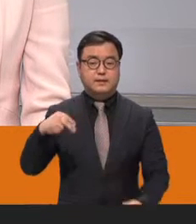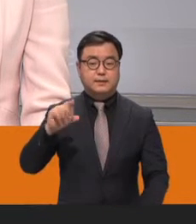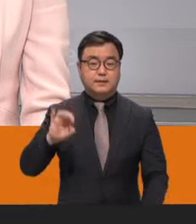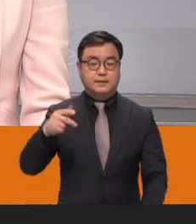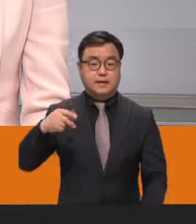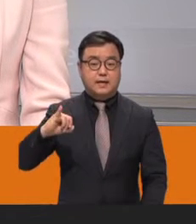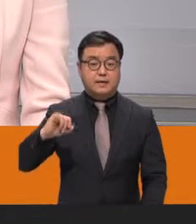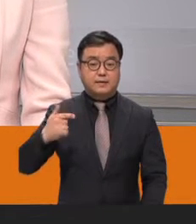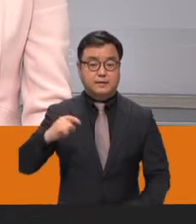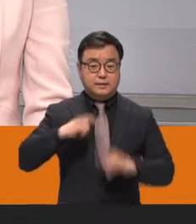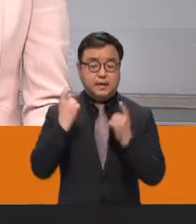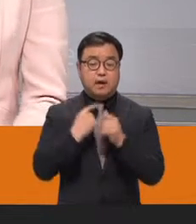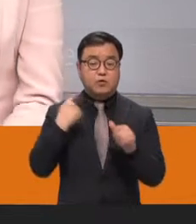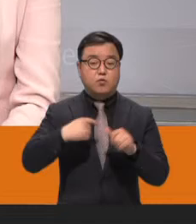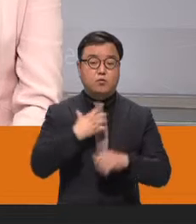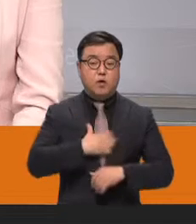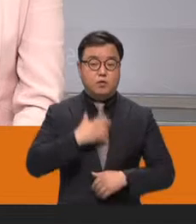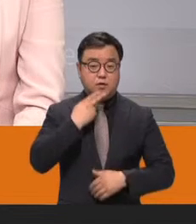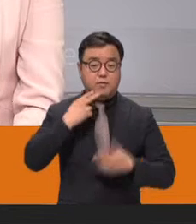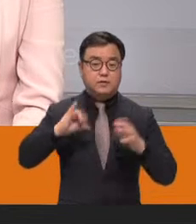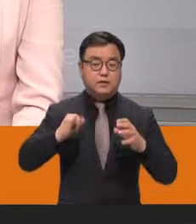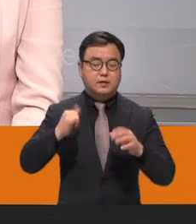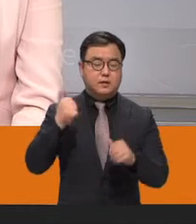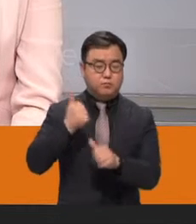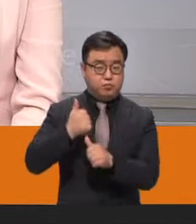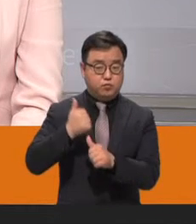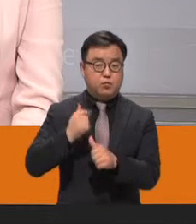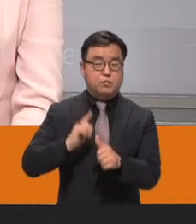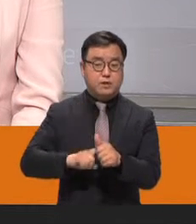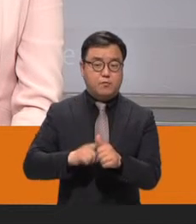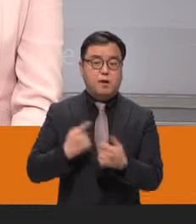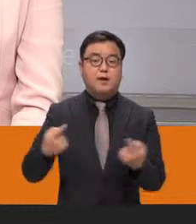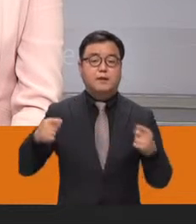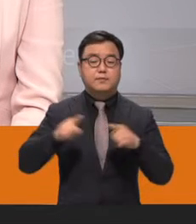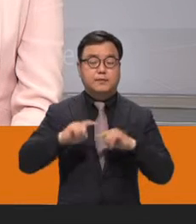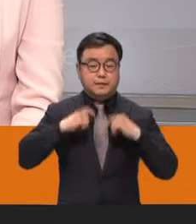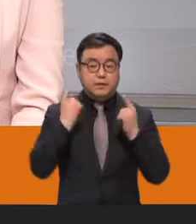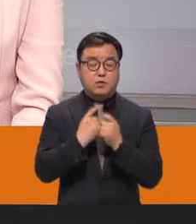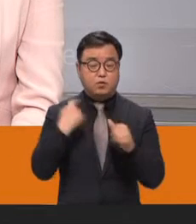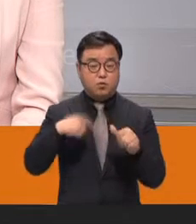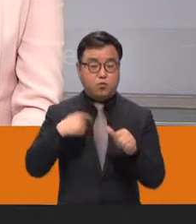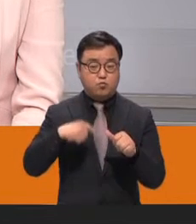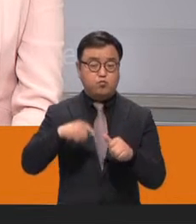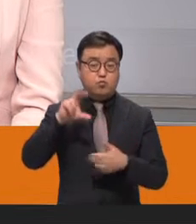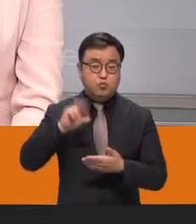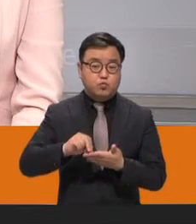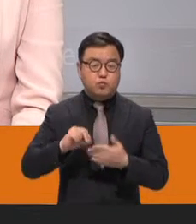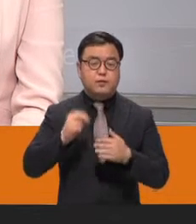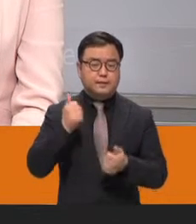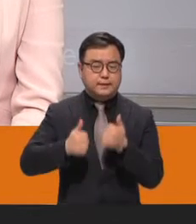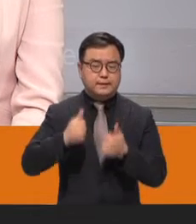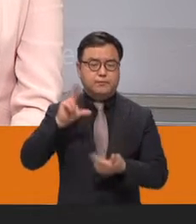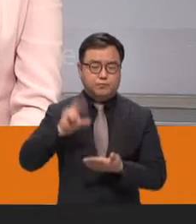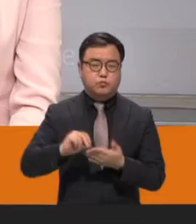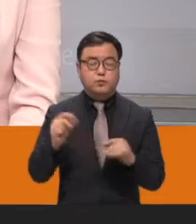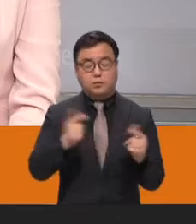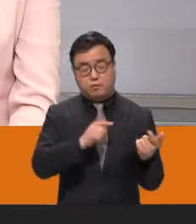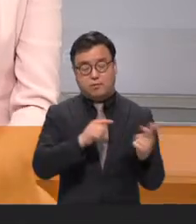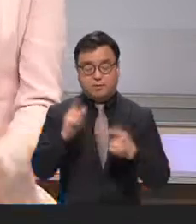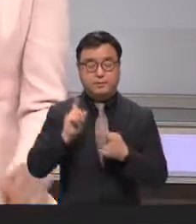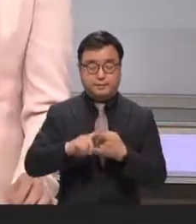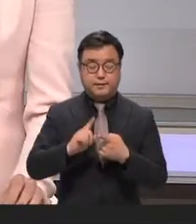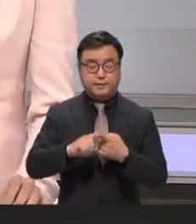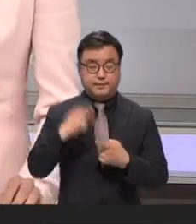세상 부소장과 함께 학부모들의 가장 큰 관심사죠. 사교육비 문제와 입시 제도 문제에 대해서